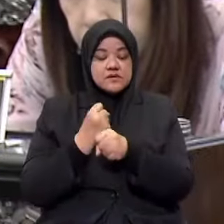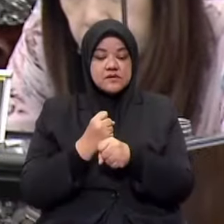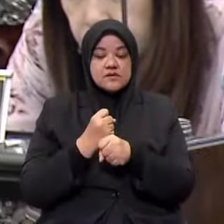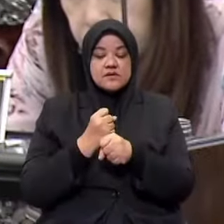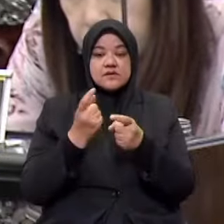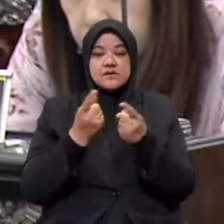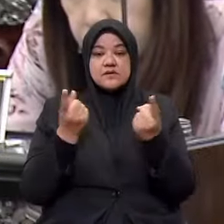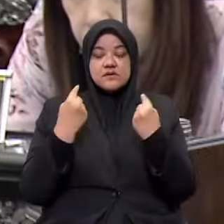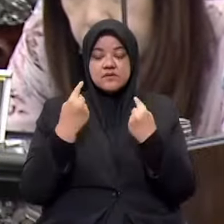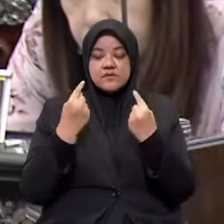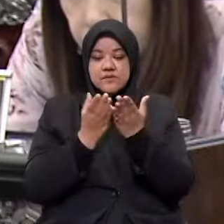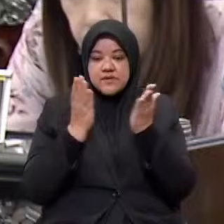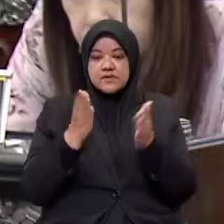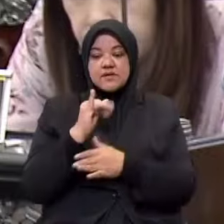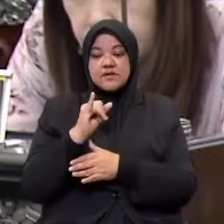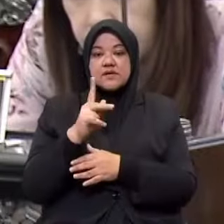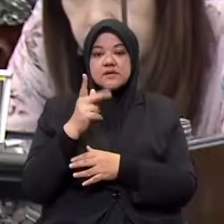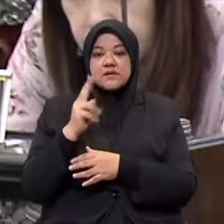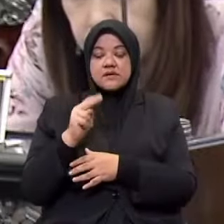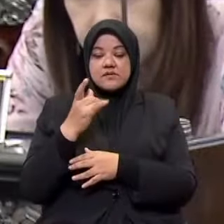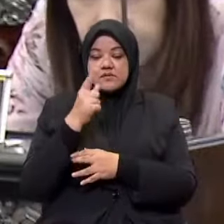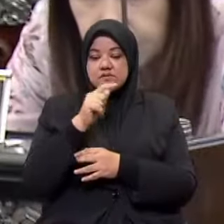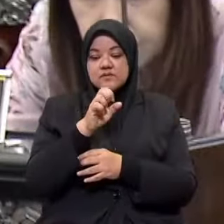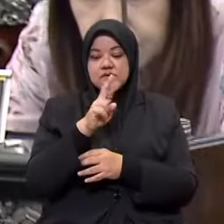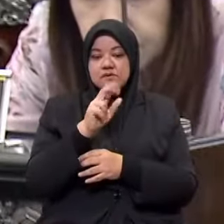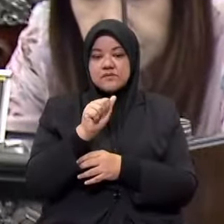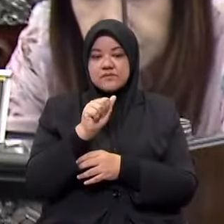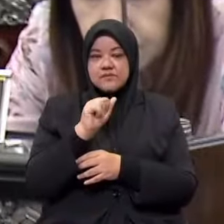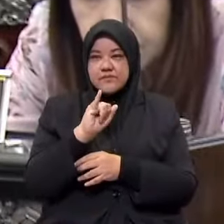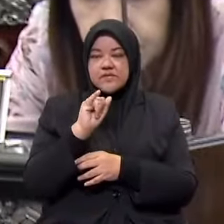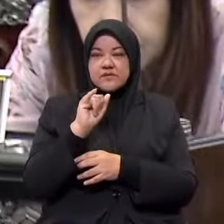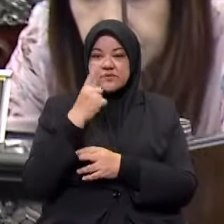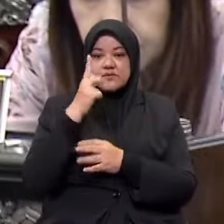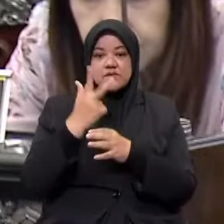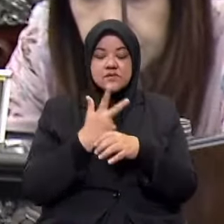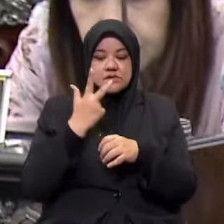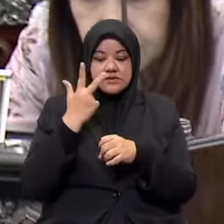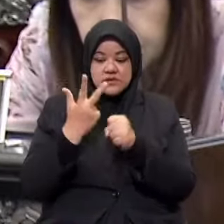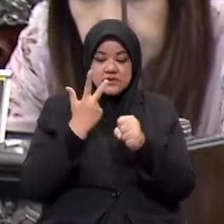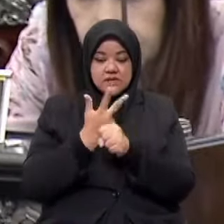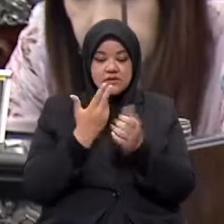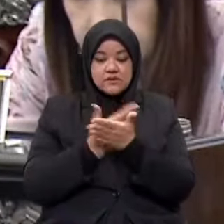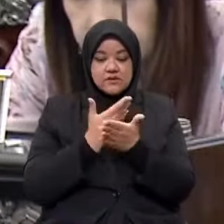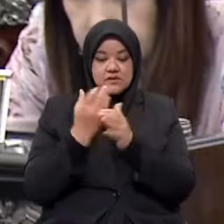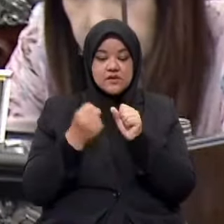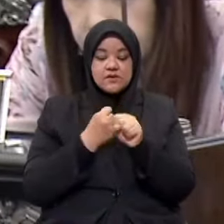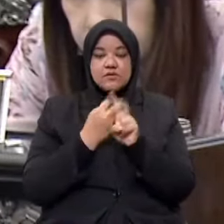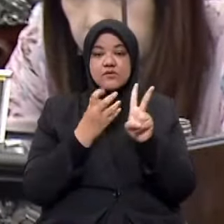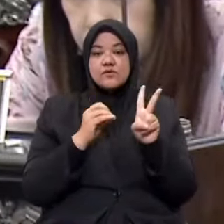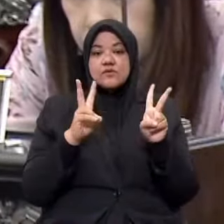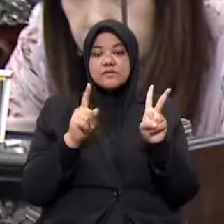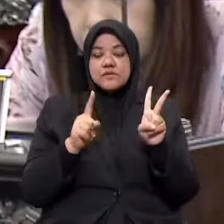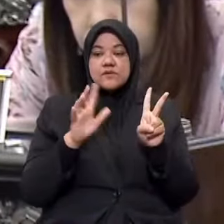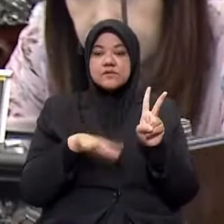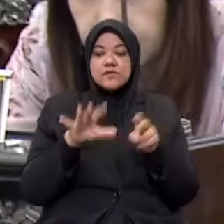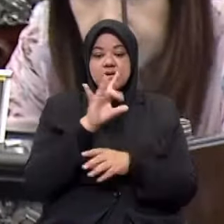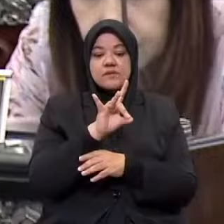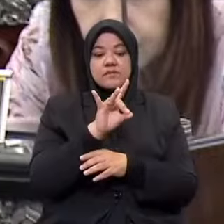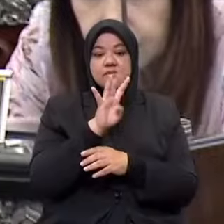graduan ilkbs bagi terapi sukan untuk 3 tahun terkini adalah pada tahun 2021